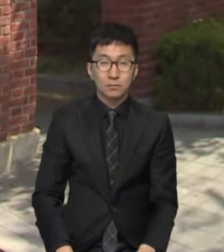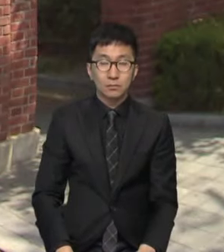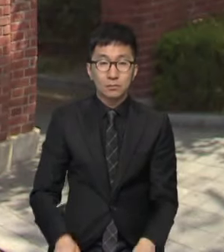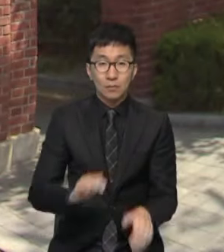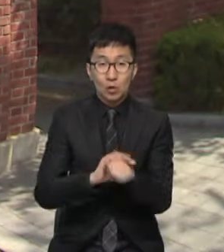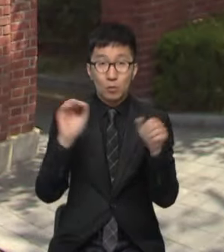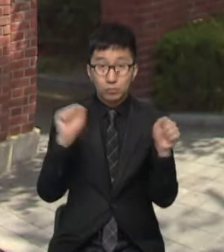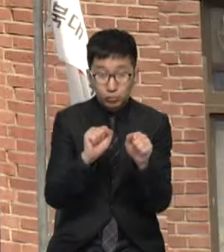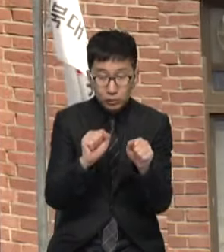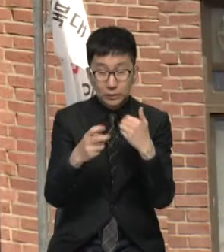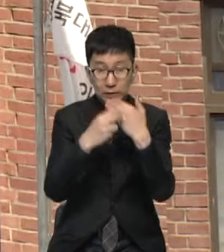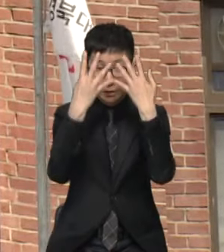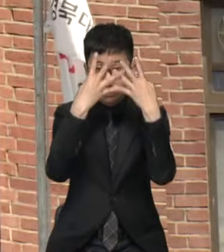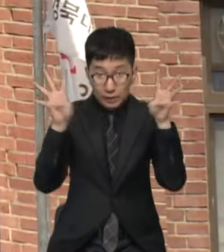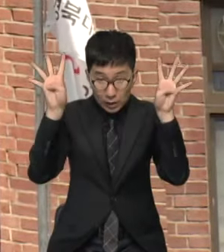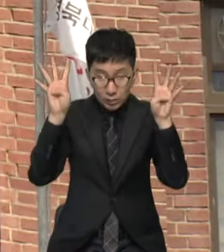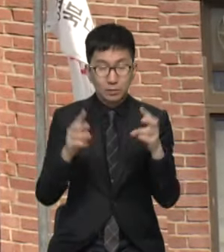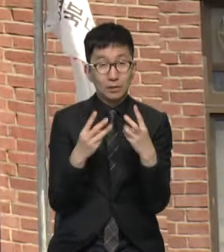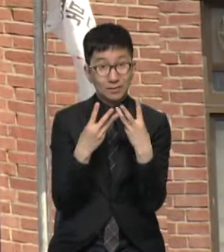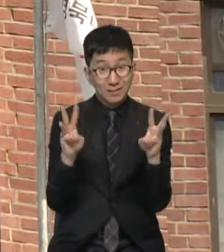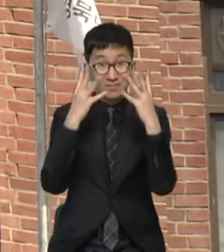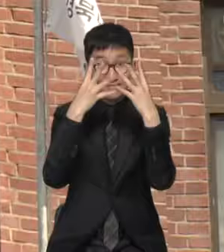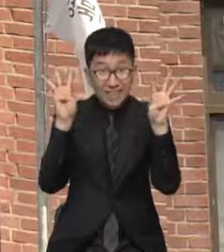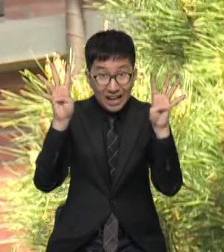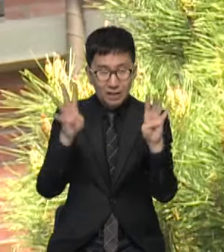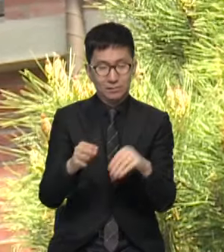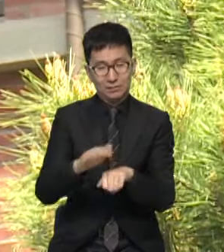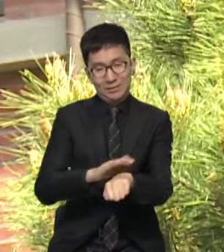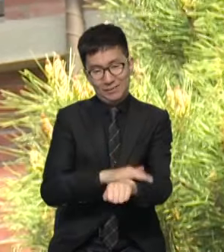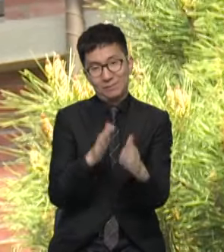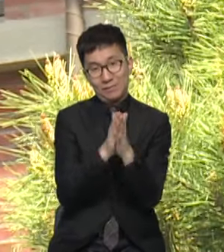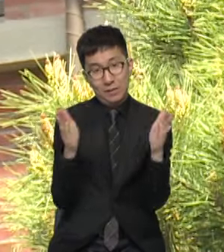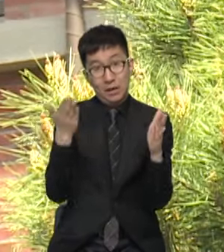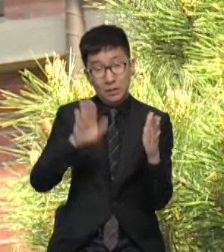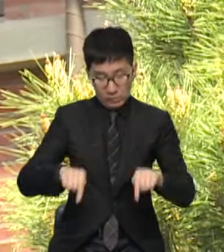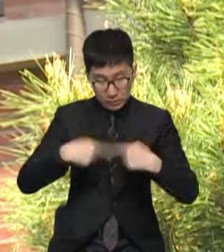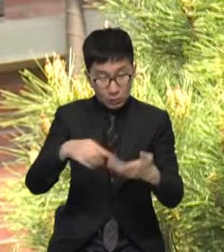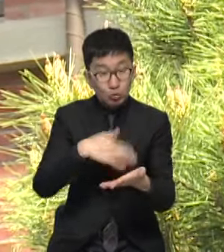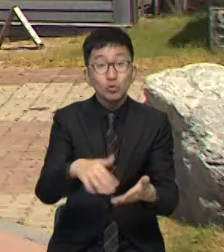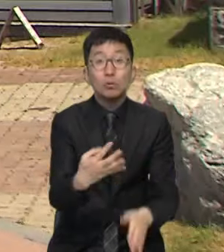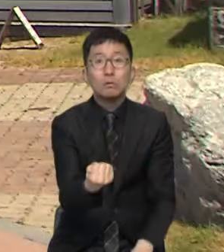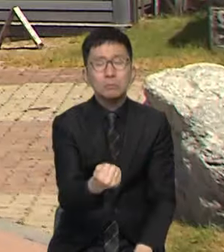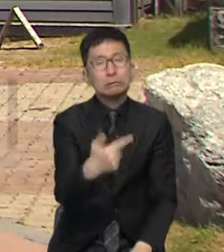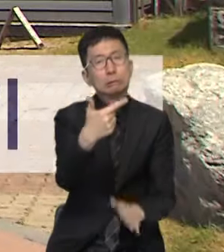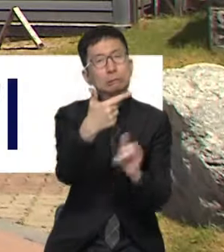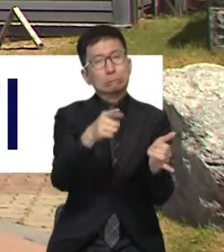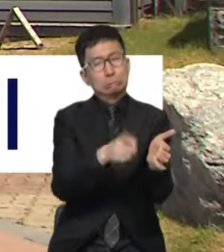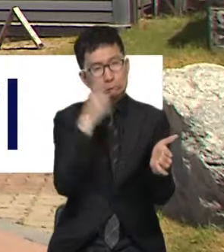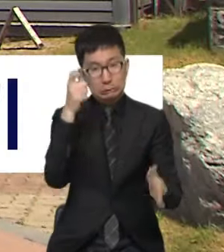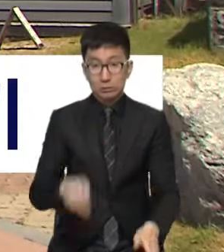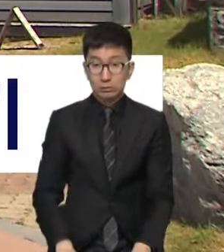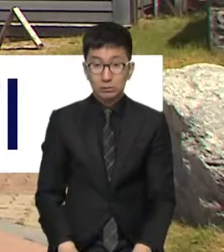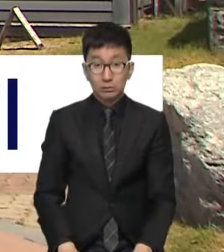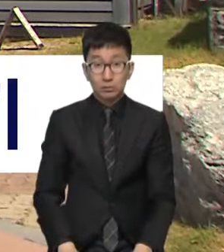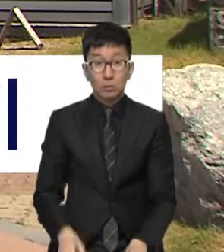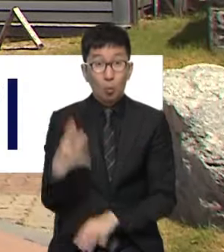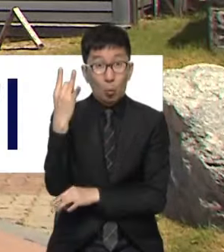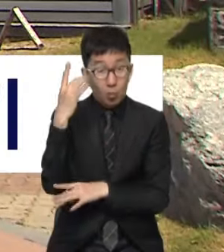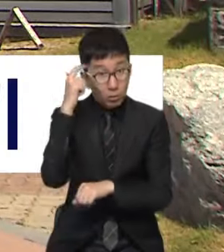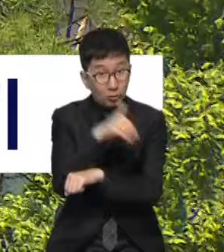경북대의대 본과 3, 4학년 임상실습 수업이 재개됐지만 참여한 학생은 6명뿐입니다. 오늘 수업을 재개하기로